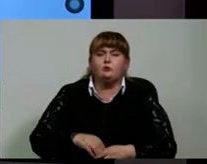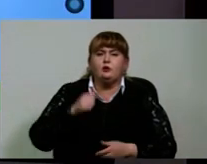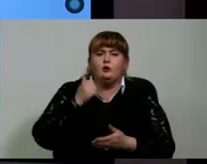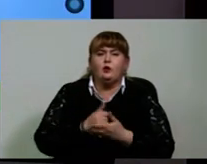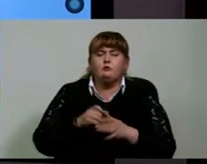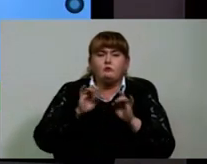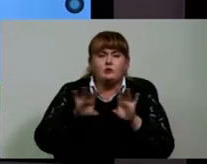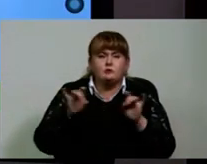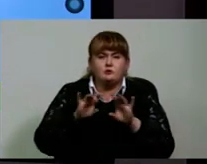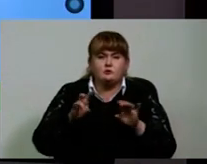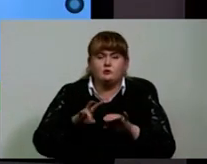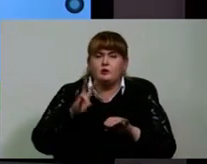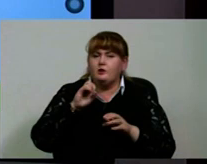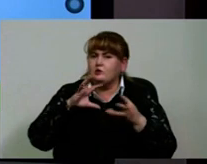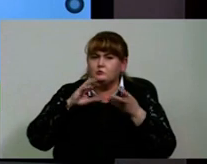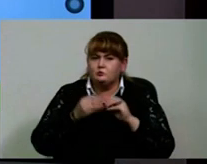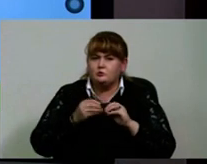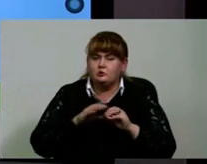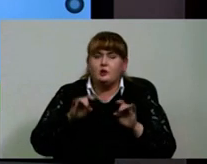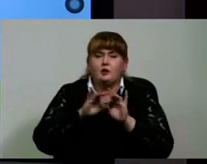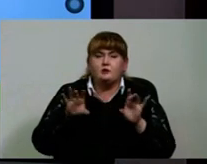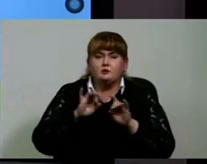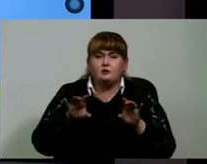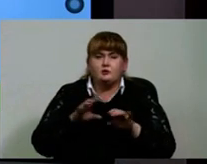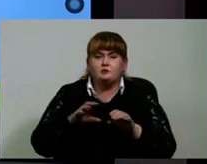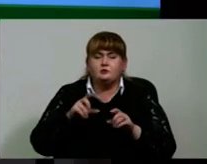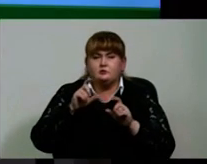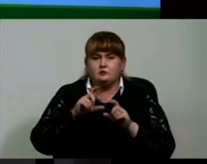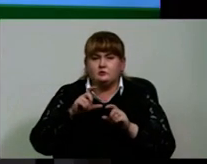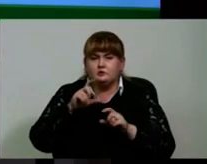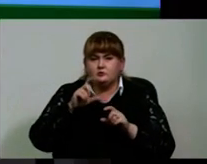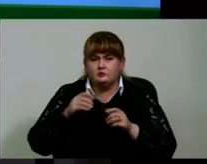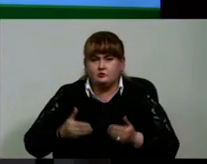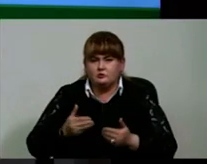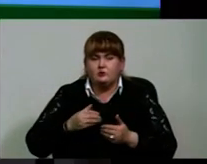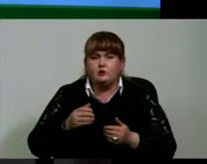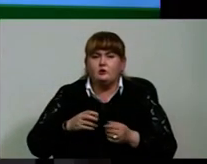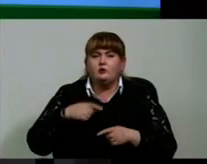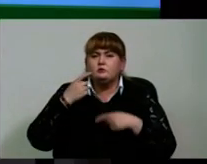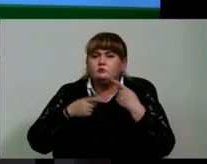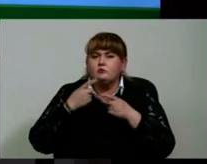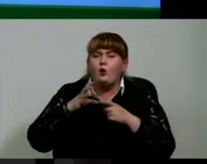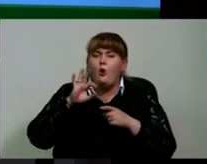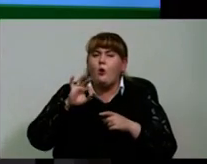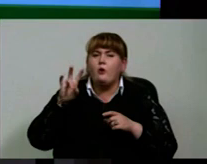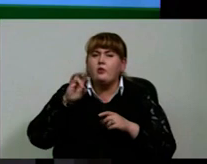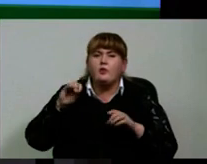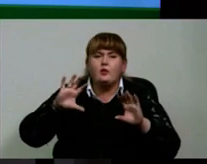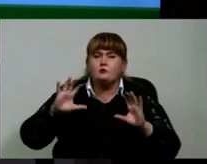Главное в рассказе не сюжет. Рассказ «Сельские жители» – повествование о не